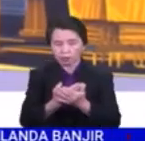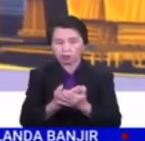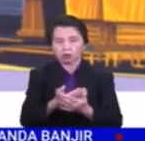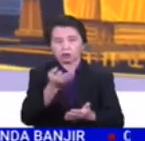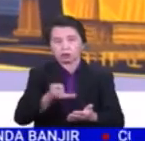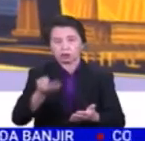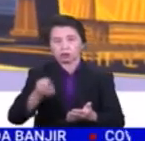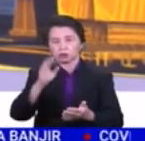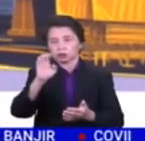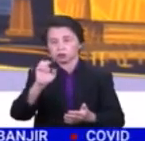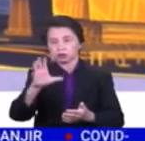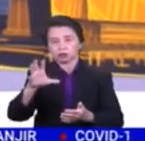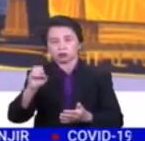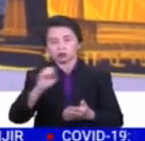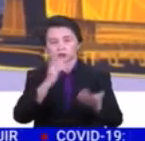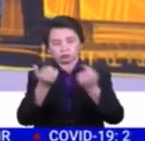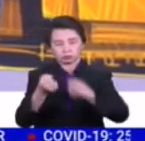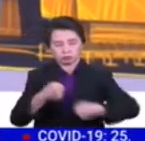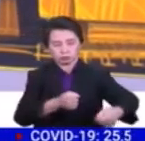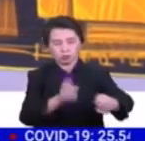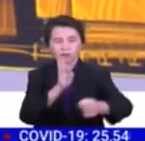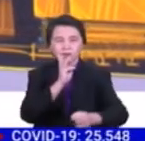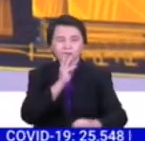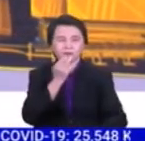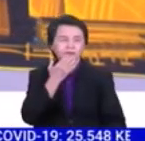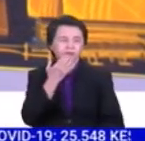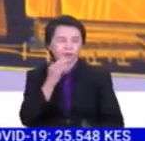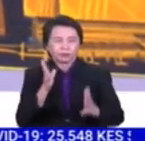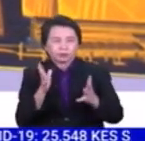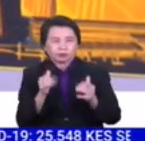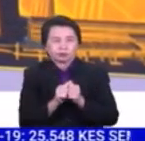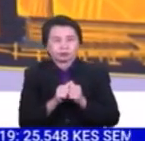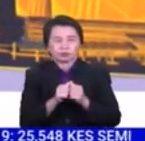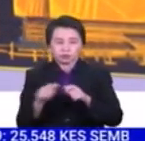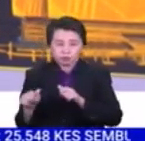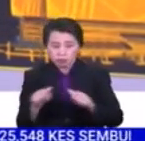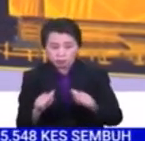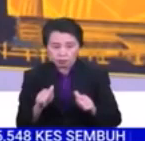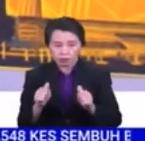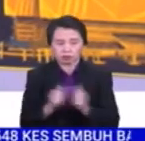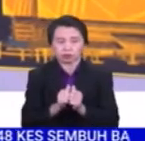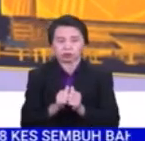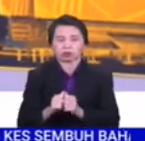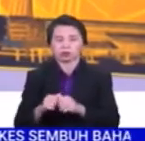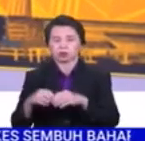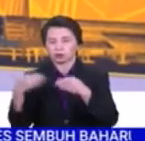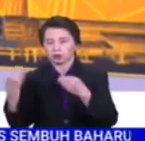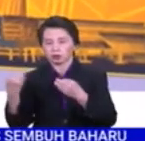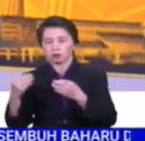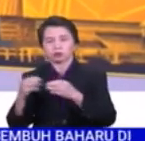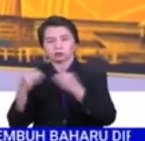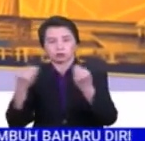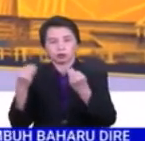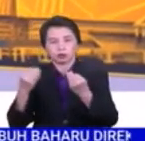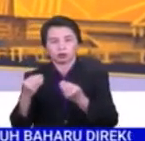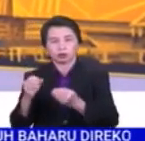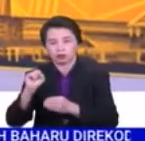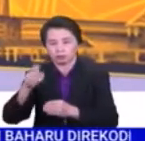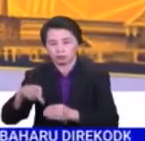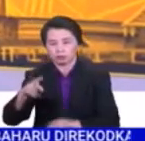infrastruktur ekopelancongan Sungai Air Masin itu sedang giat dijalankan dengan kerjasama Majlis Perbandaran Sungai Petani